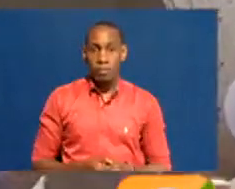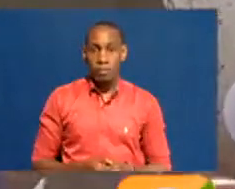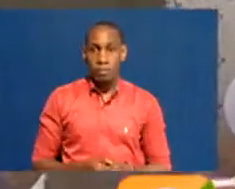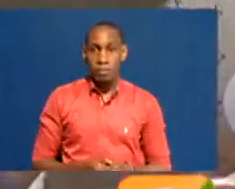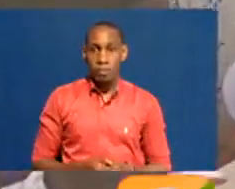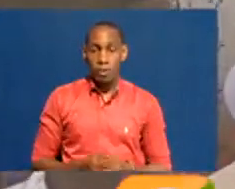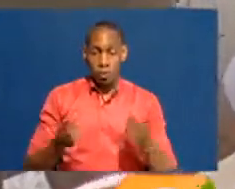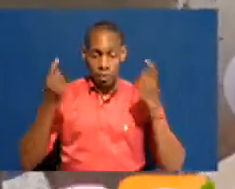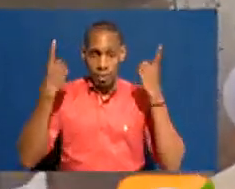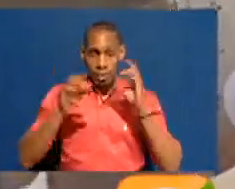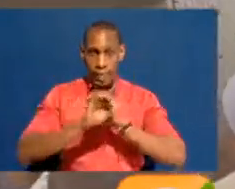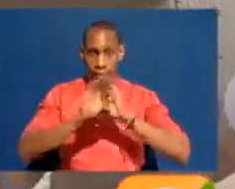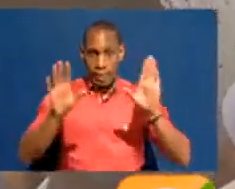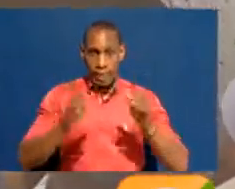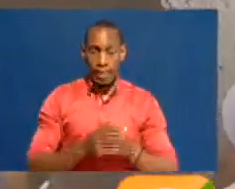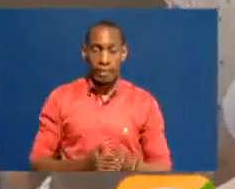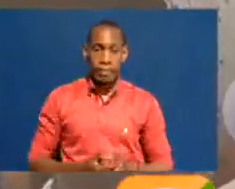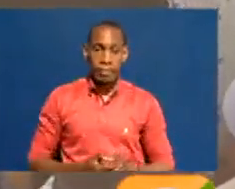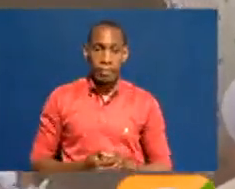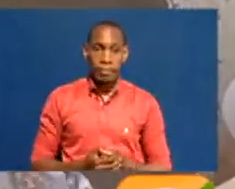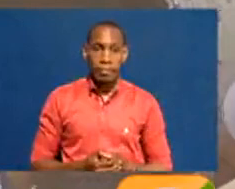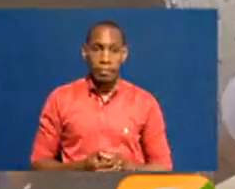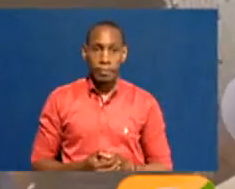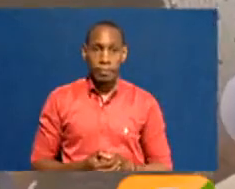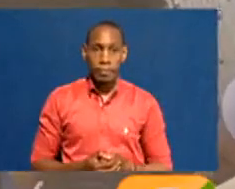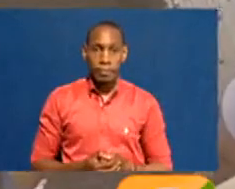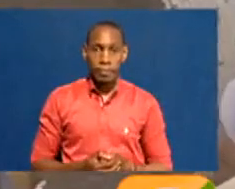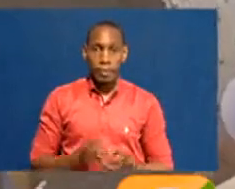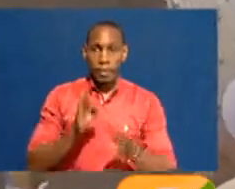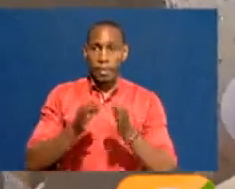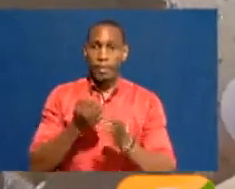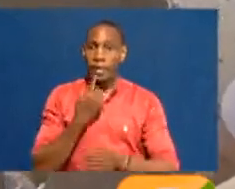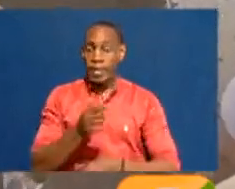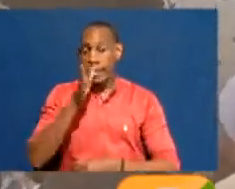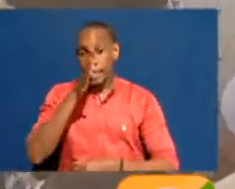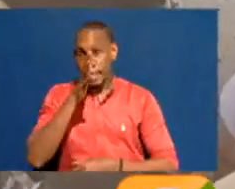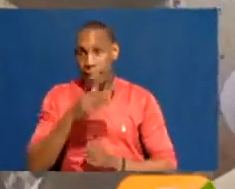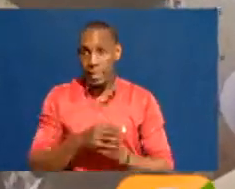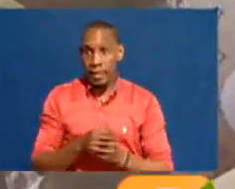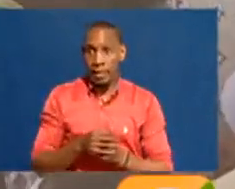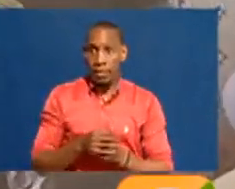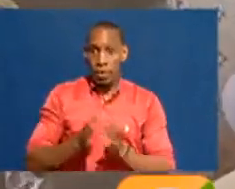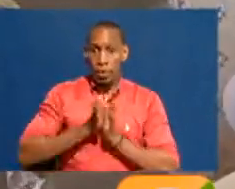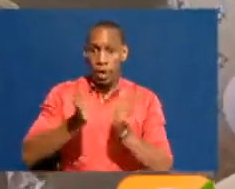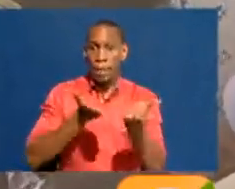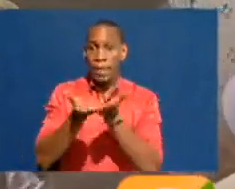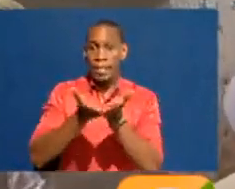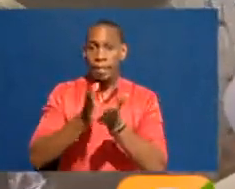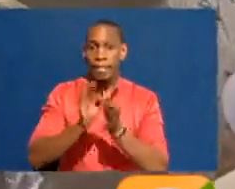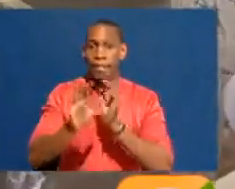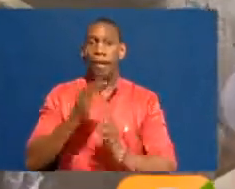Unaona vizuri? Unaona vizuri? Kama wanasema hiyo ni uongo, wafungue saba kama wanataka.